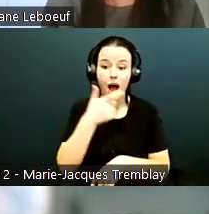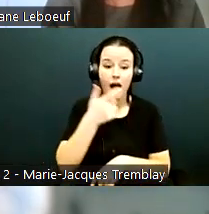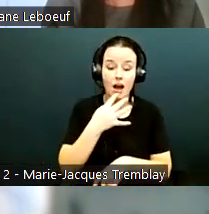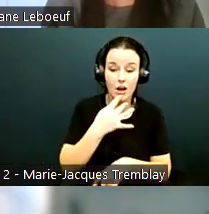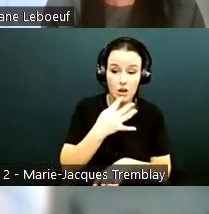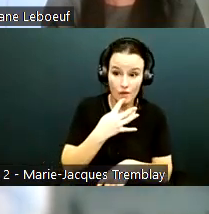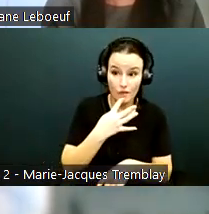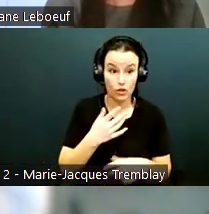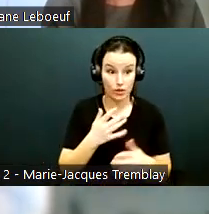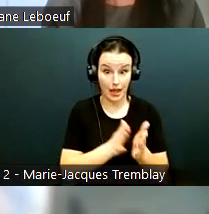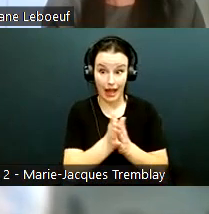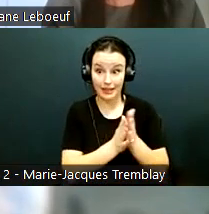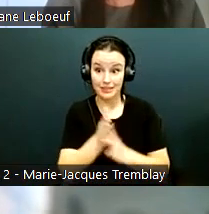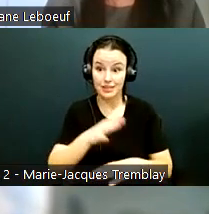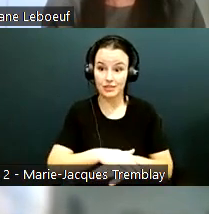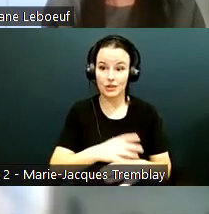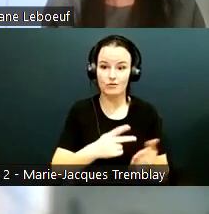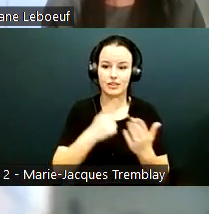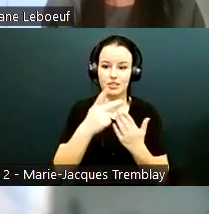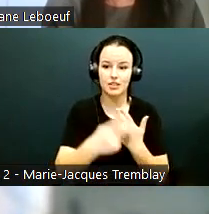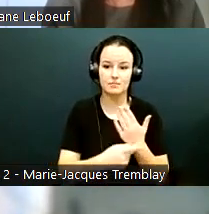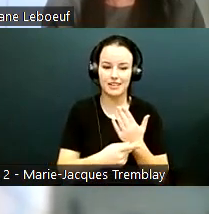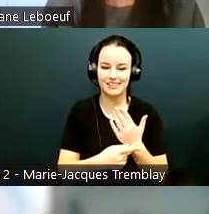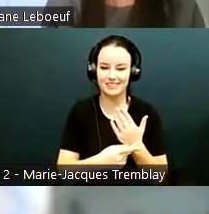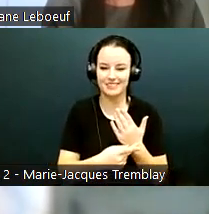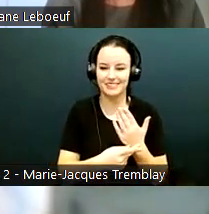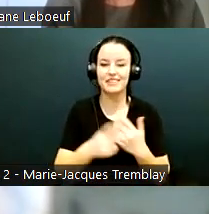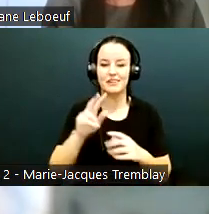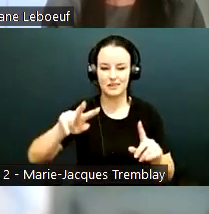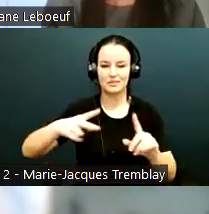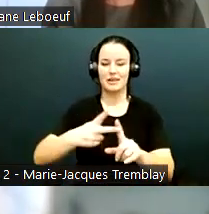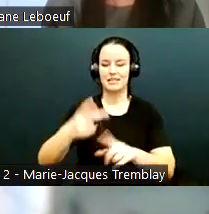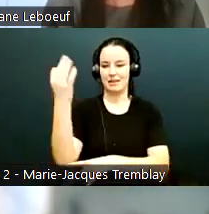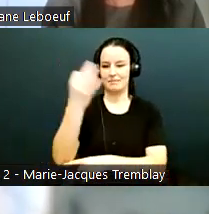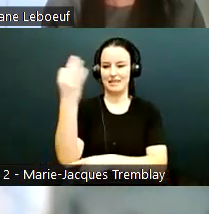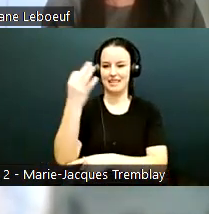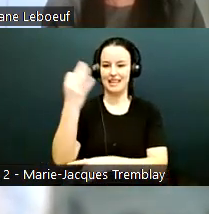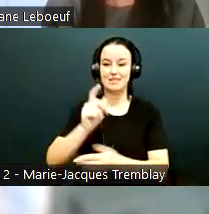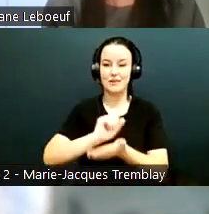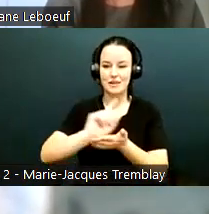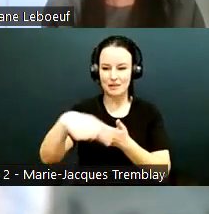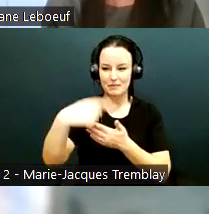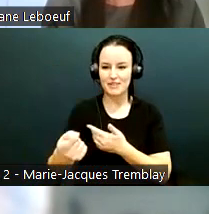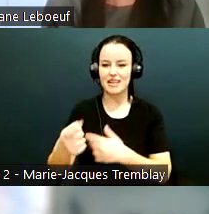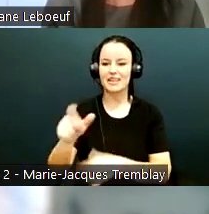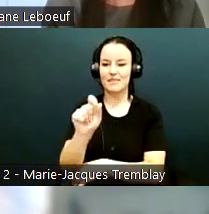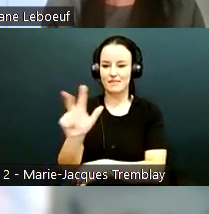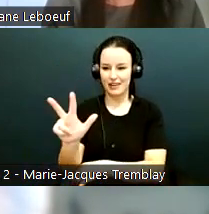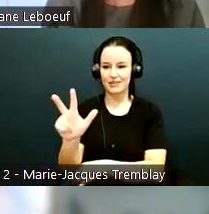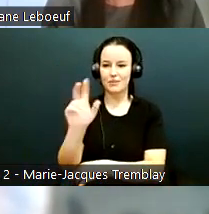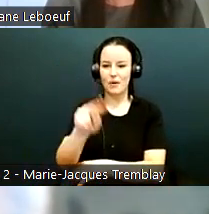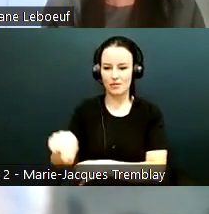par ce projet ou par ce programme, on va faire une deuxième présentation avec Marie et Roxane la semaine prochaine, le 23